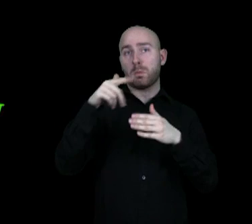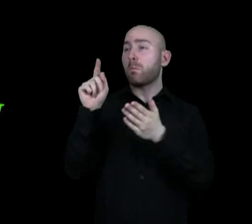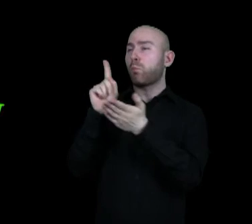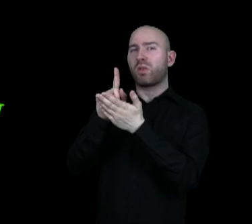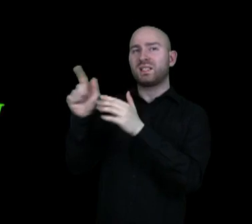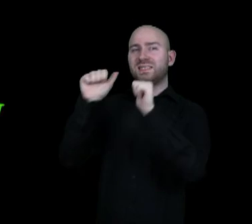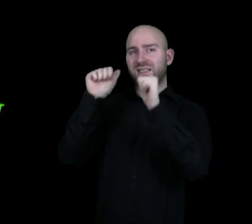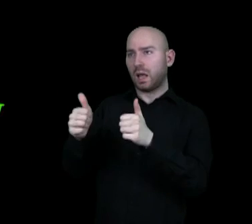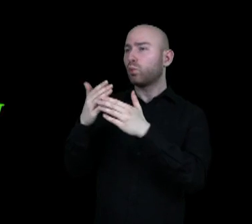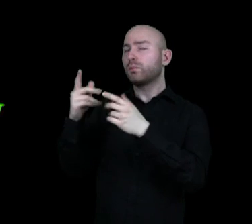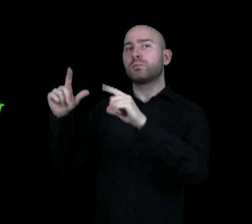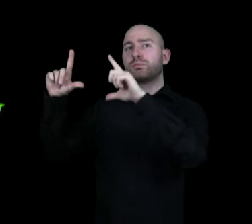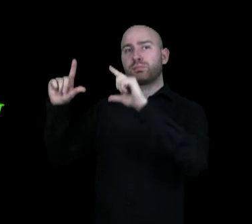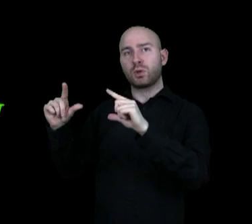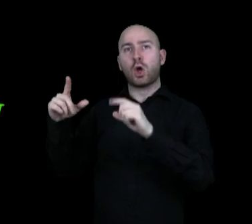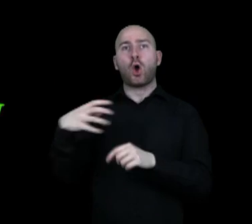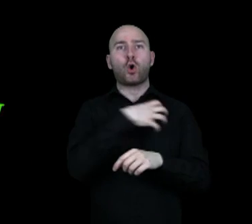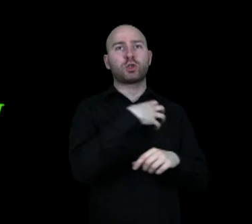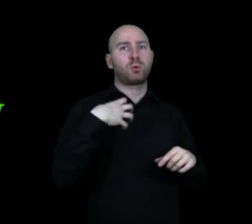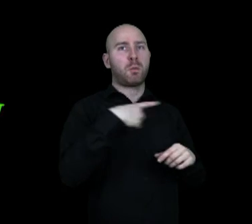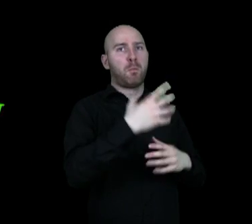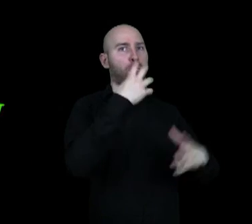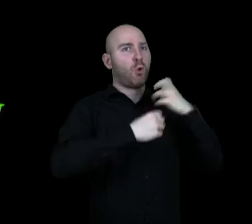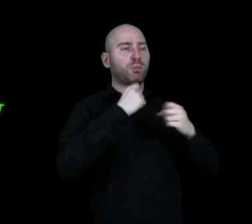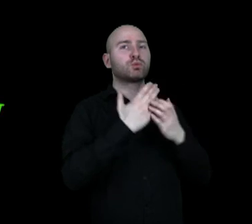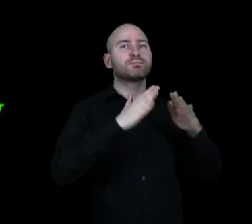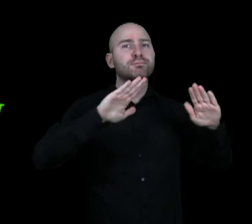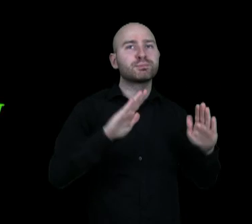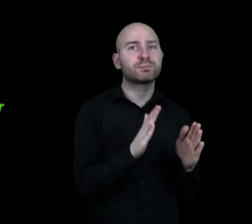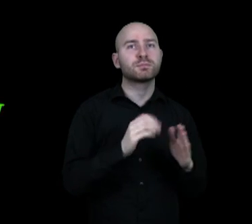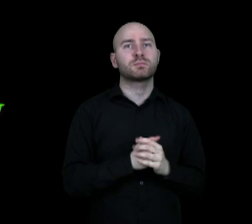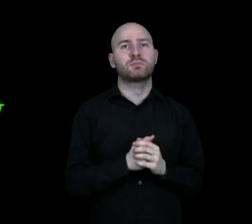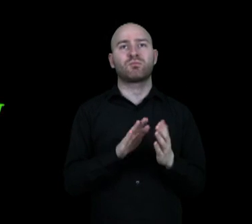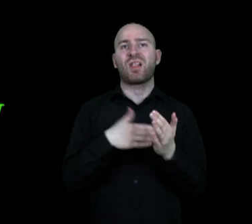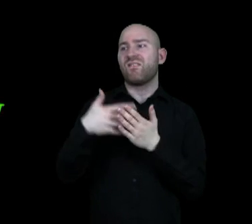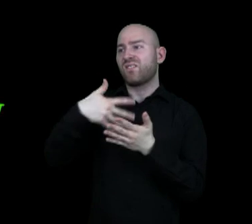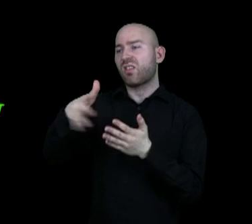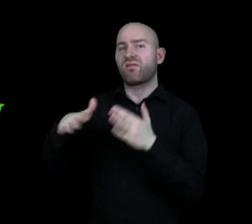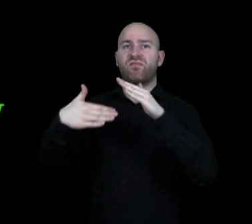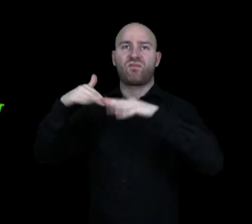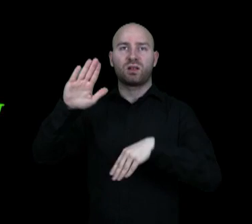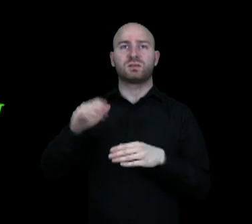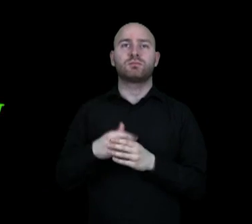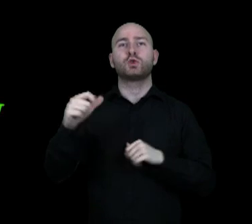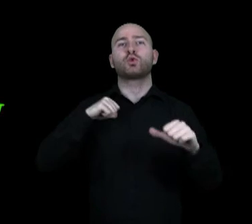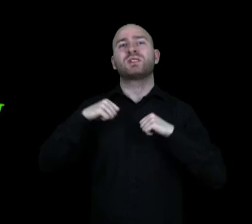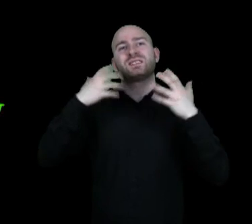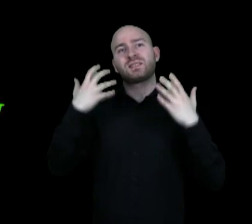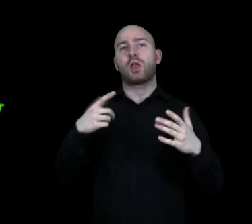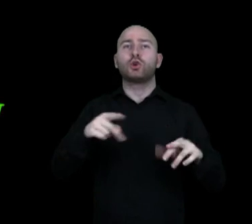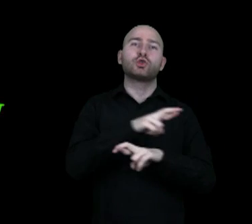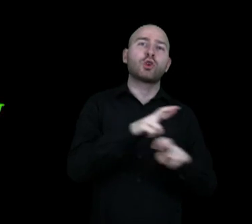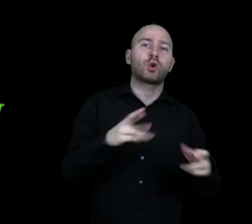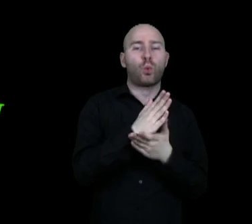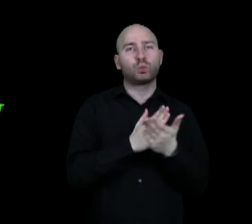zwiększyć dług i wydatki. Zwiększyć wydatki. Rząd chce bezpośrednio więcej dóbr i